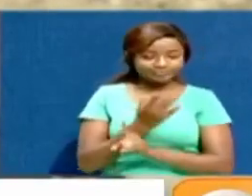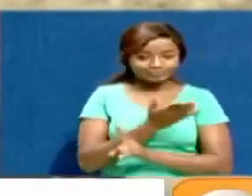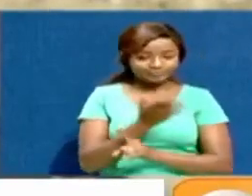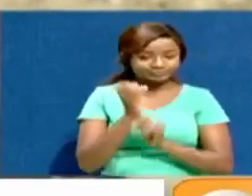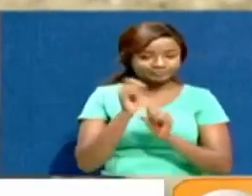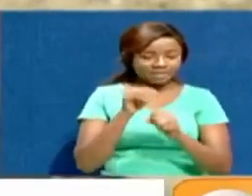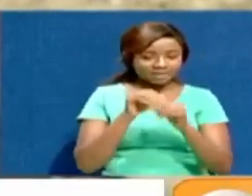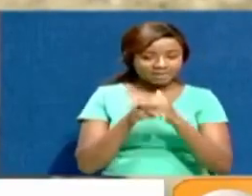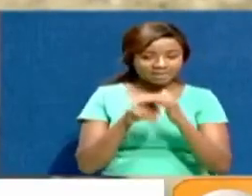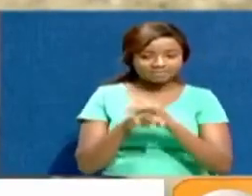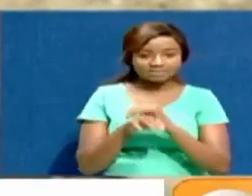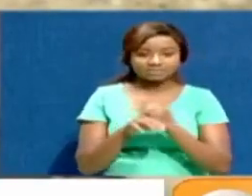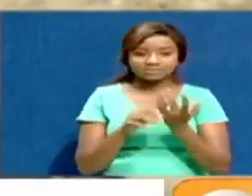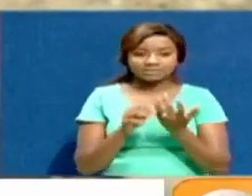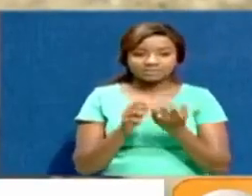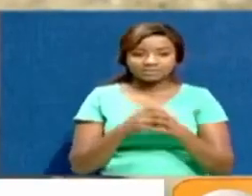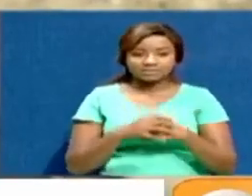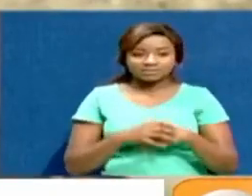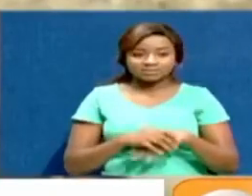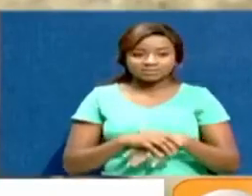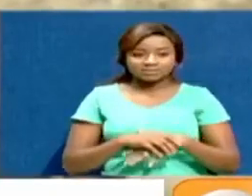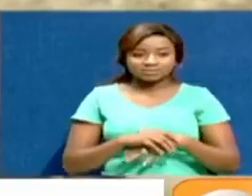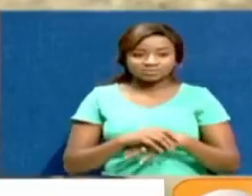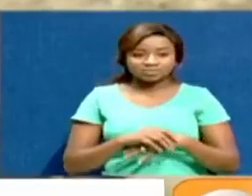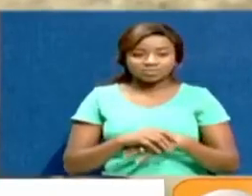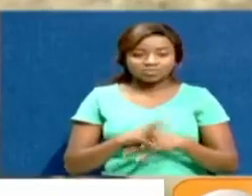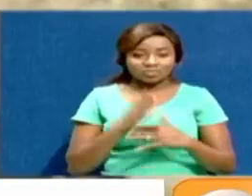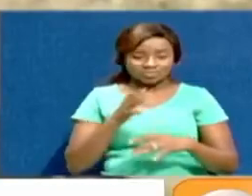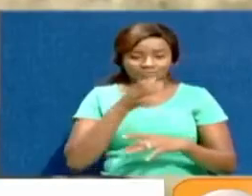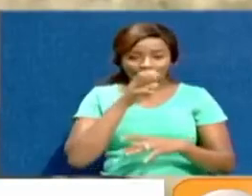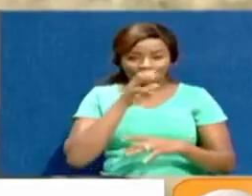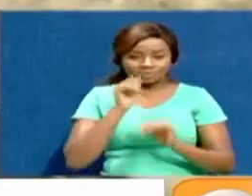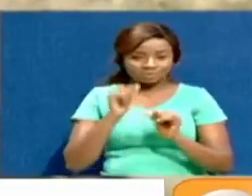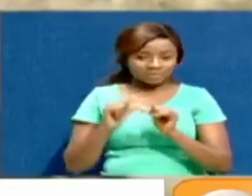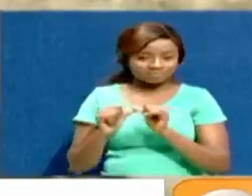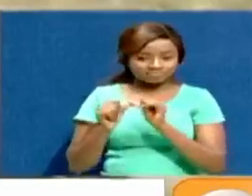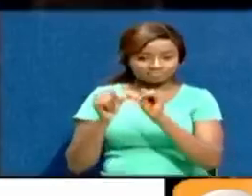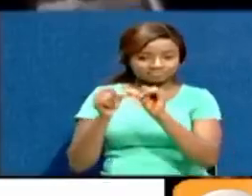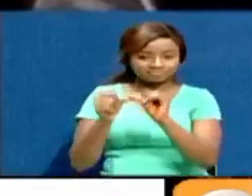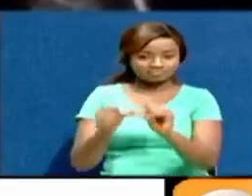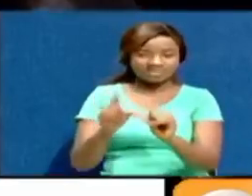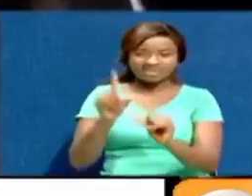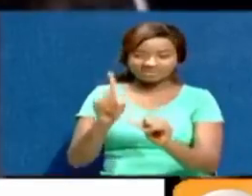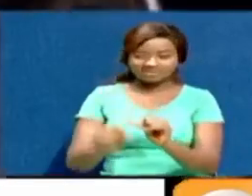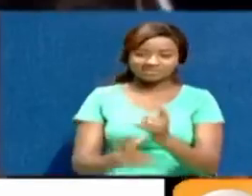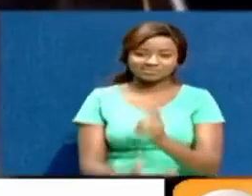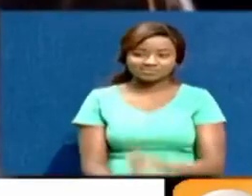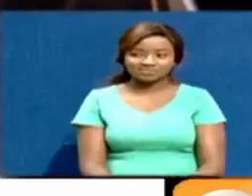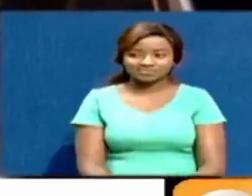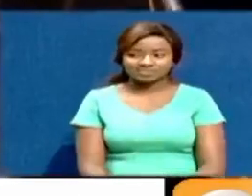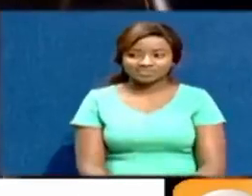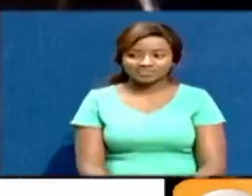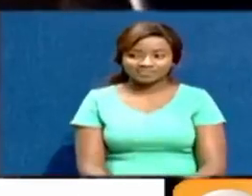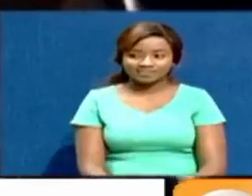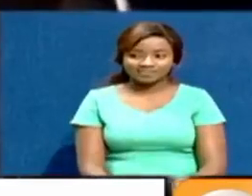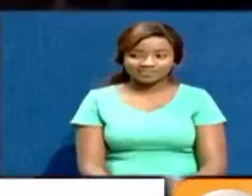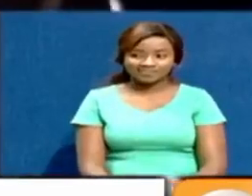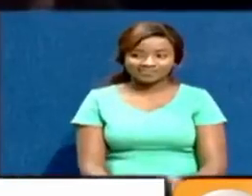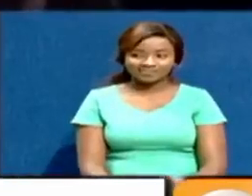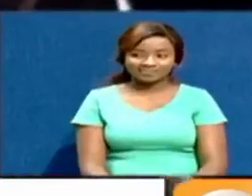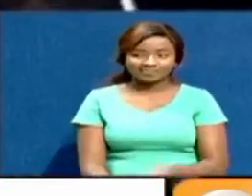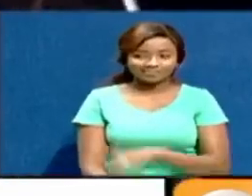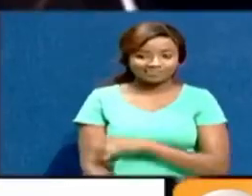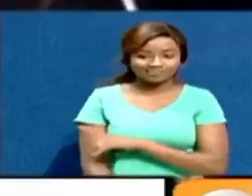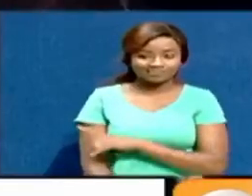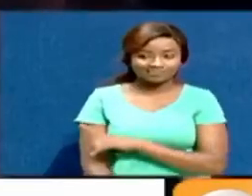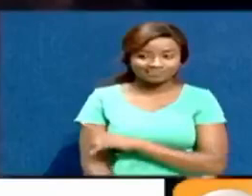that the electric mobility on the water can be highly sustainable and affordable. Huku wakitia nyavu